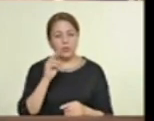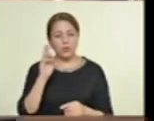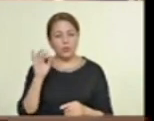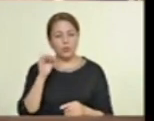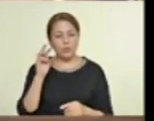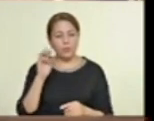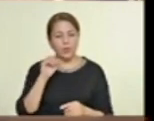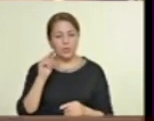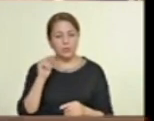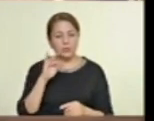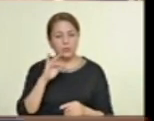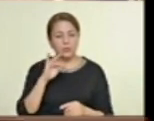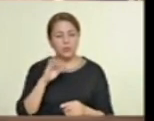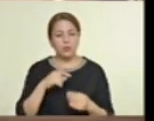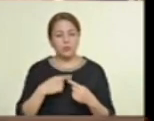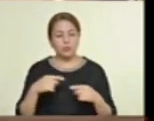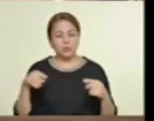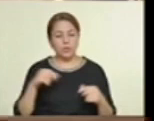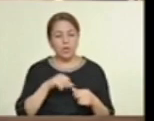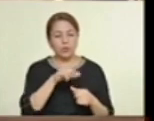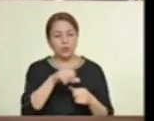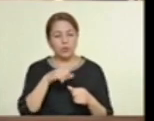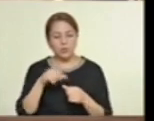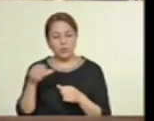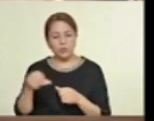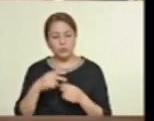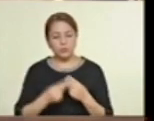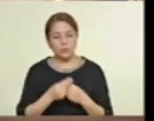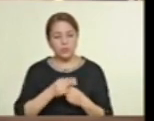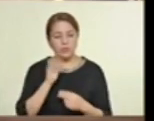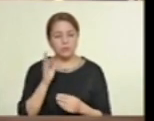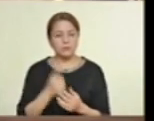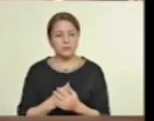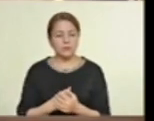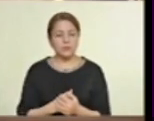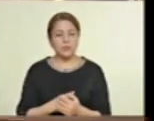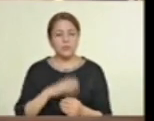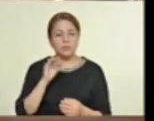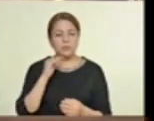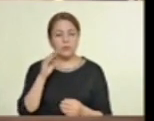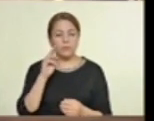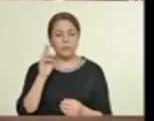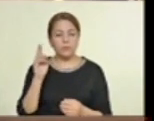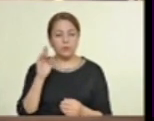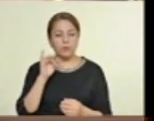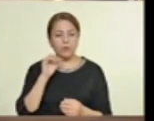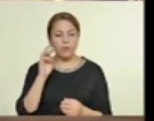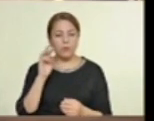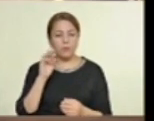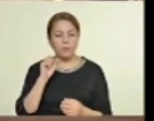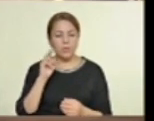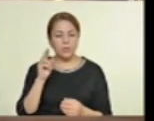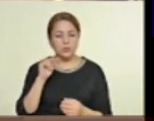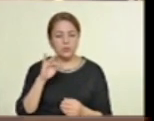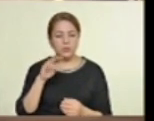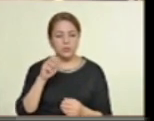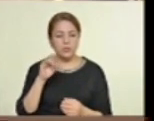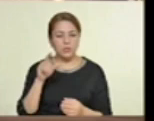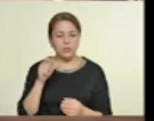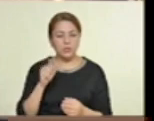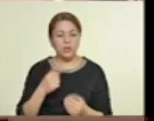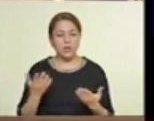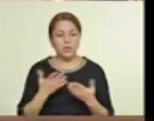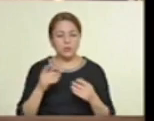ko'makchining turiga alohida to'xtalib o'tamiz. Xo'sh, sof ko'makchilarga qaysi so'zlar